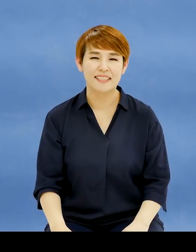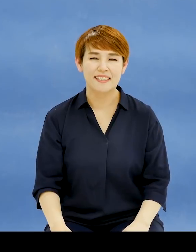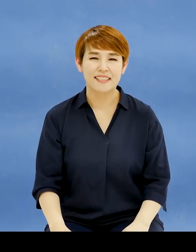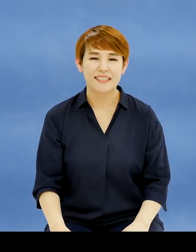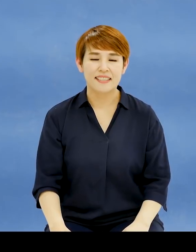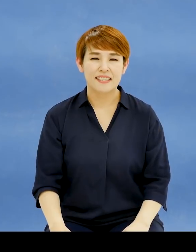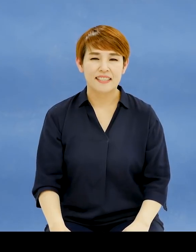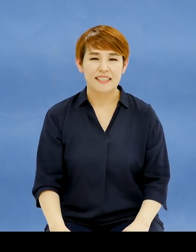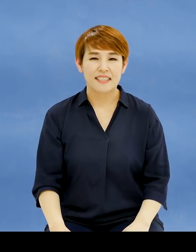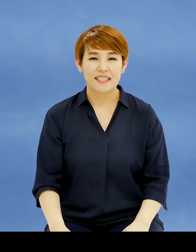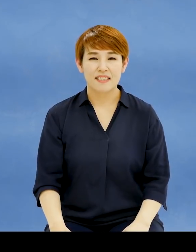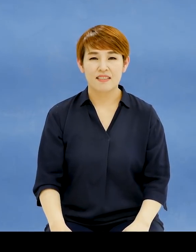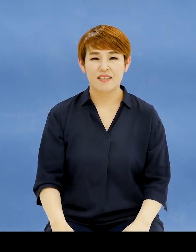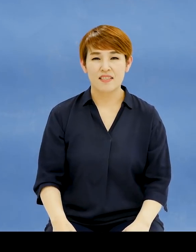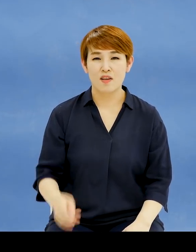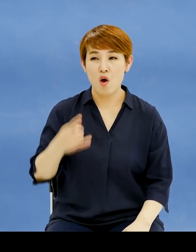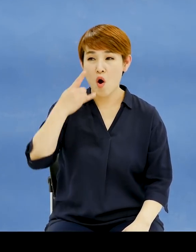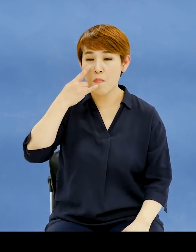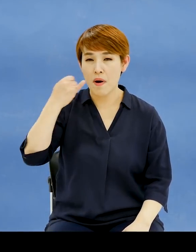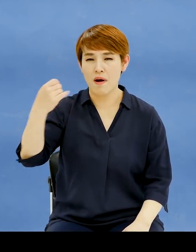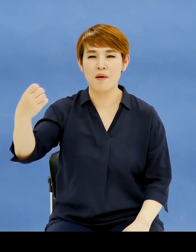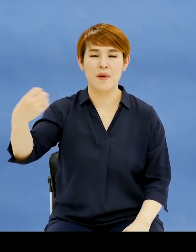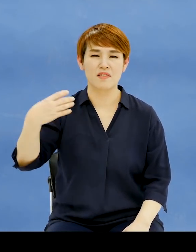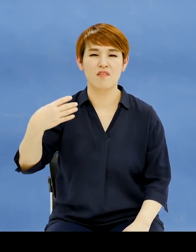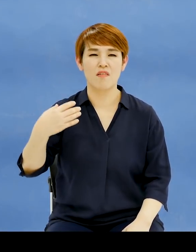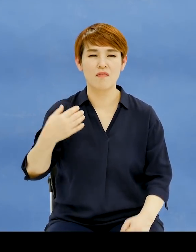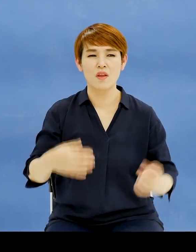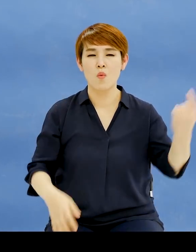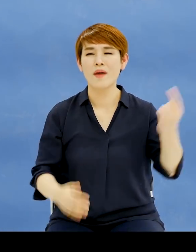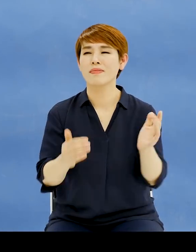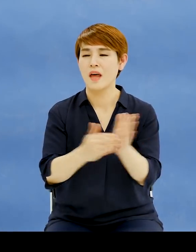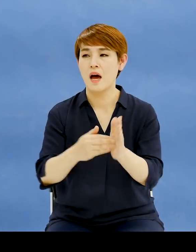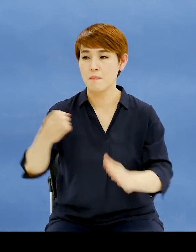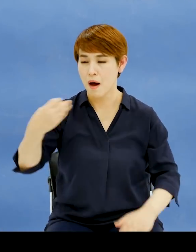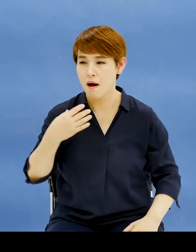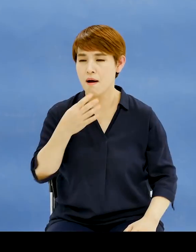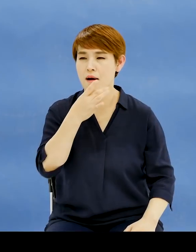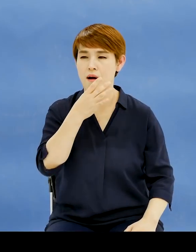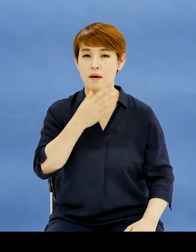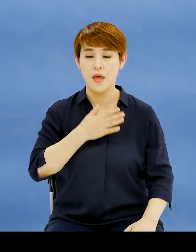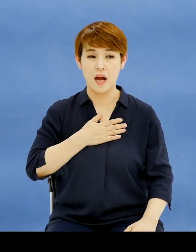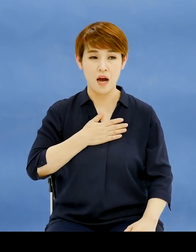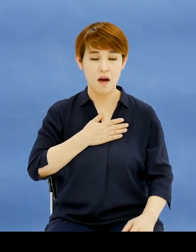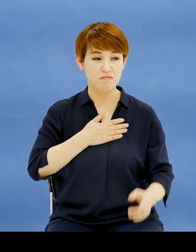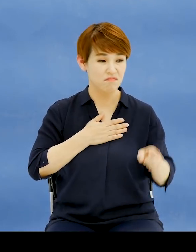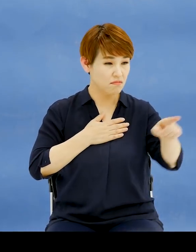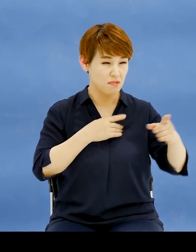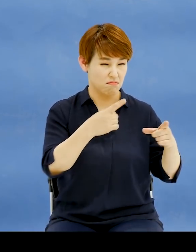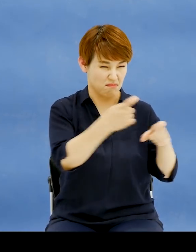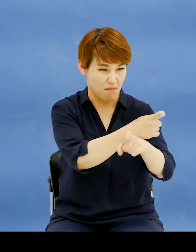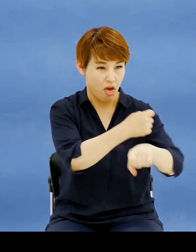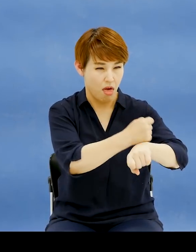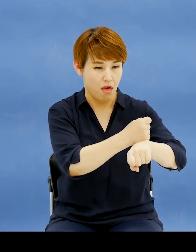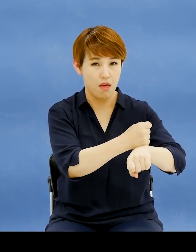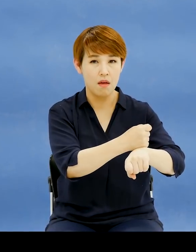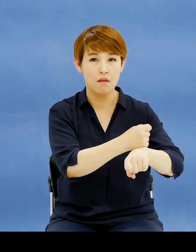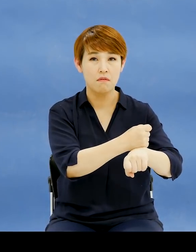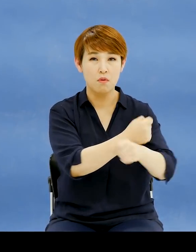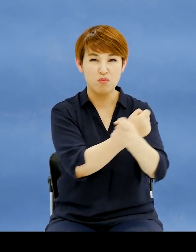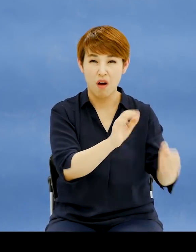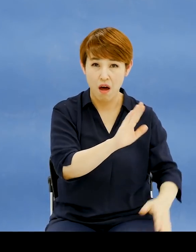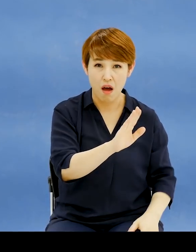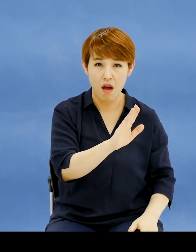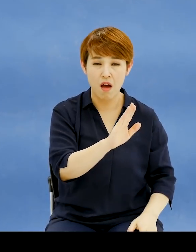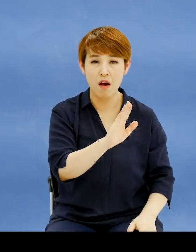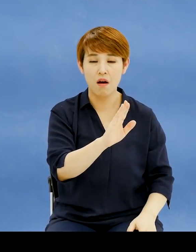진짜 제가 그 얘기를 엄마가 전화해 주셔서 들었는데 내가 용서를 안 한 상태에서 얘기를 들었으면